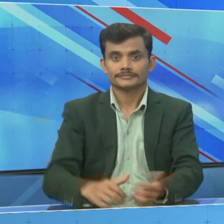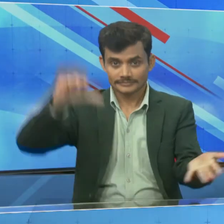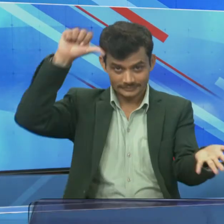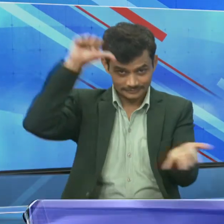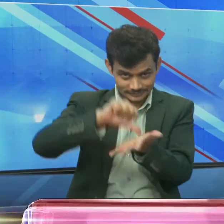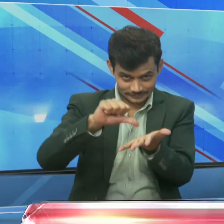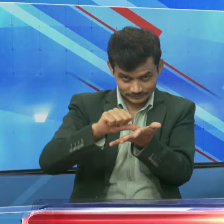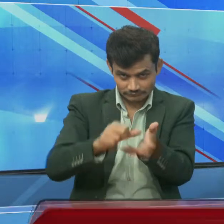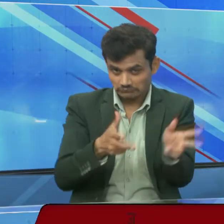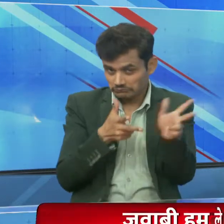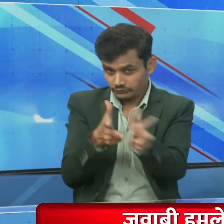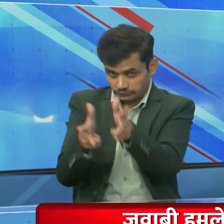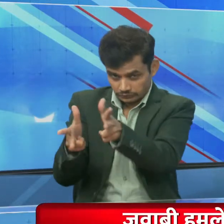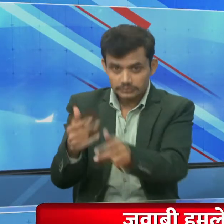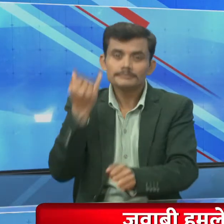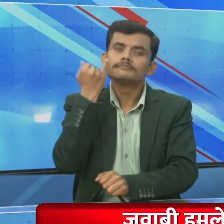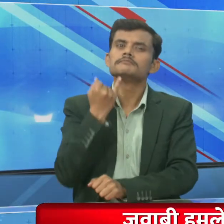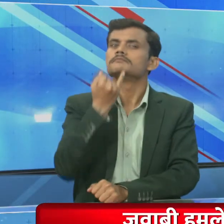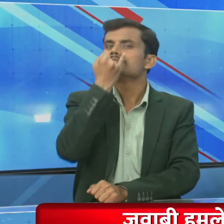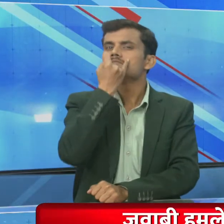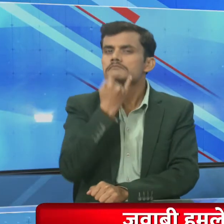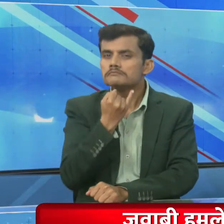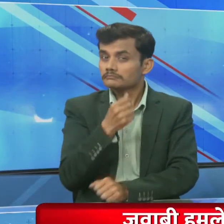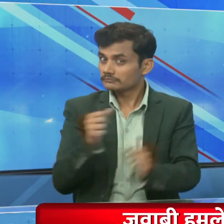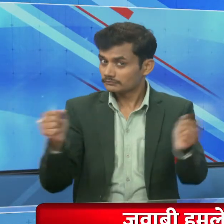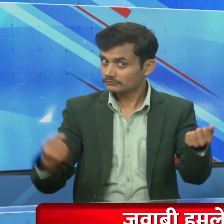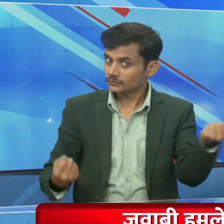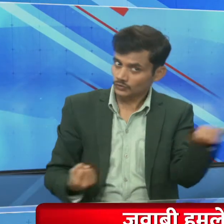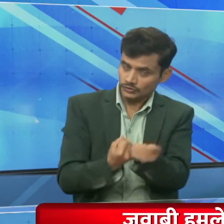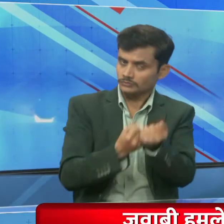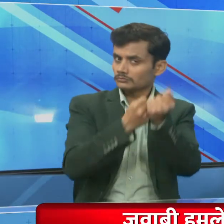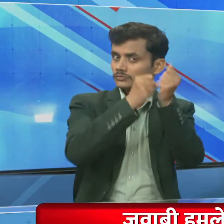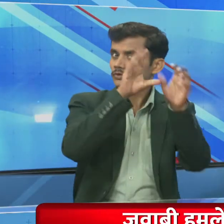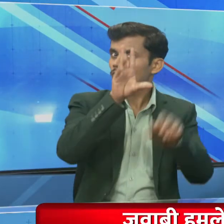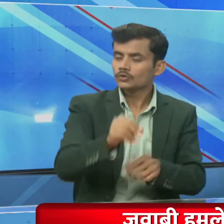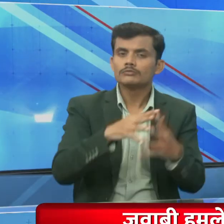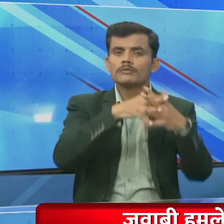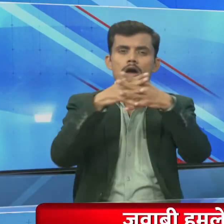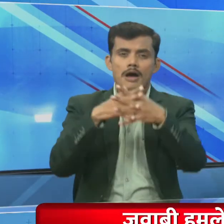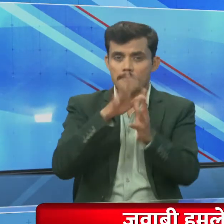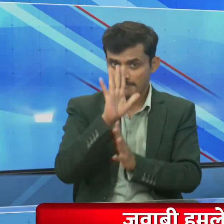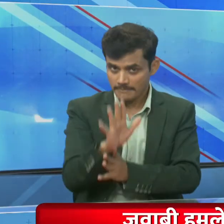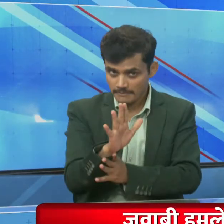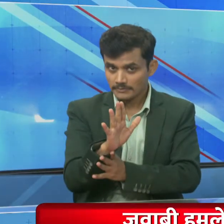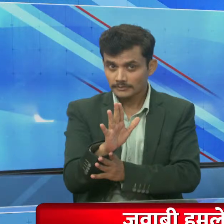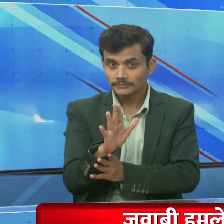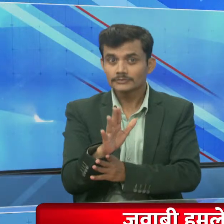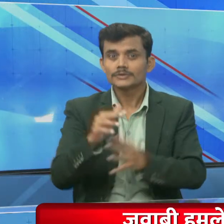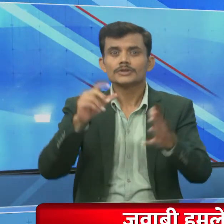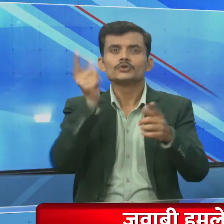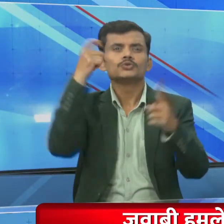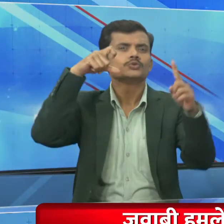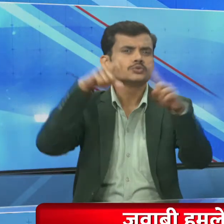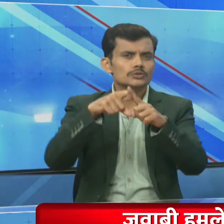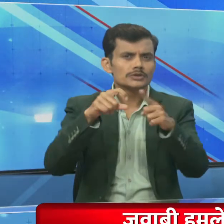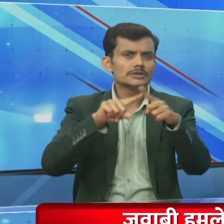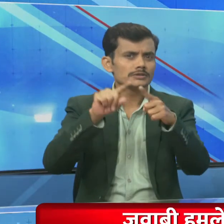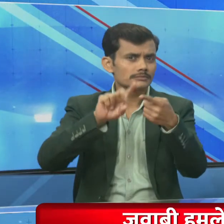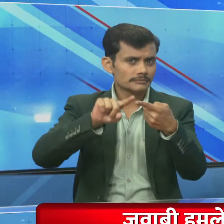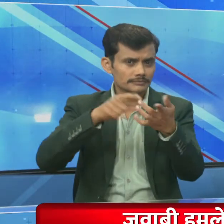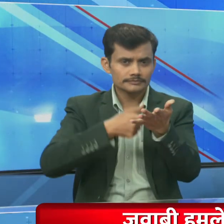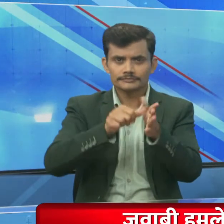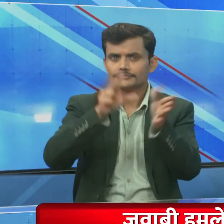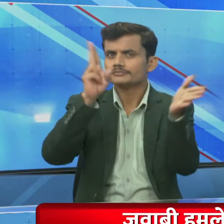ईरान पर जवाबी हमले में इजराइल का साथ नहीं देगा अमेरिका। सुरक्षा परिषद में तेहरान को जवाबदेह ठहराने पर करेगा